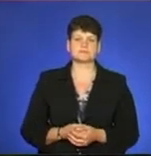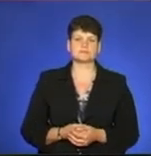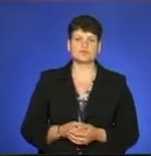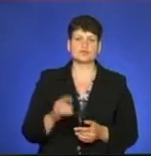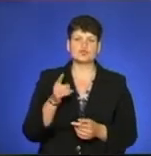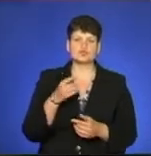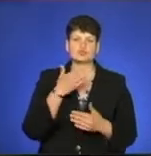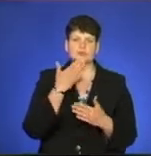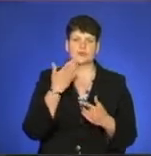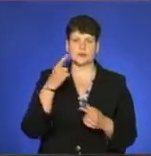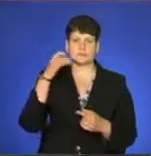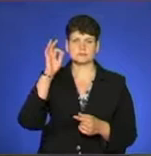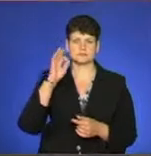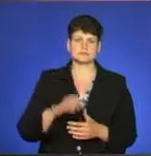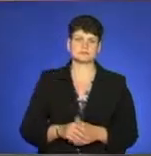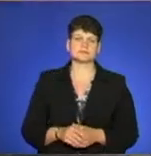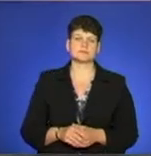Чому нема?